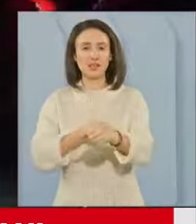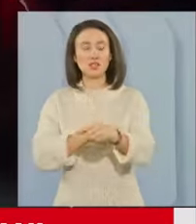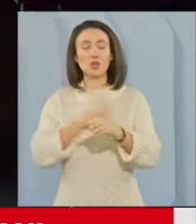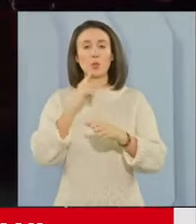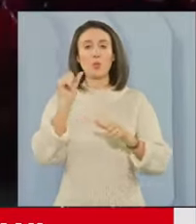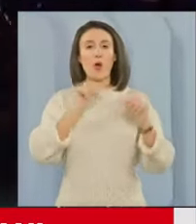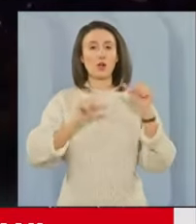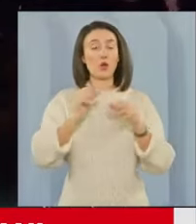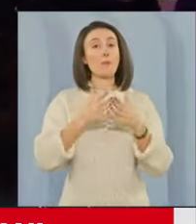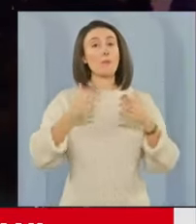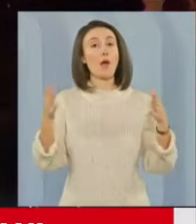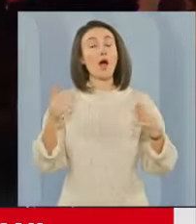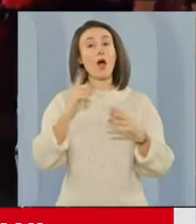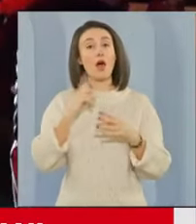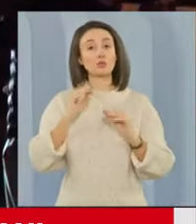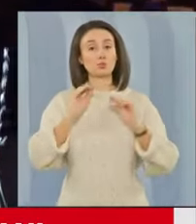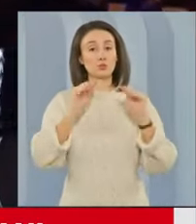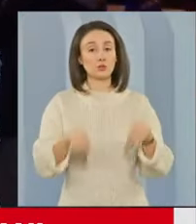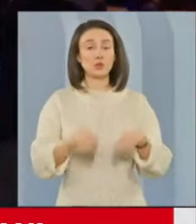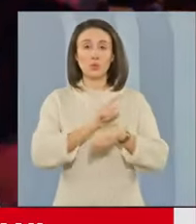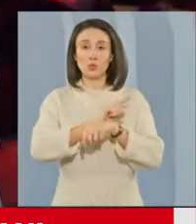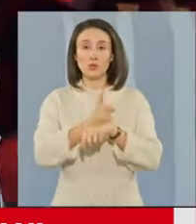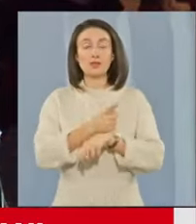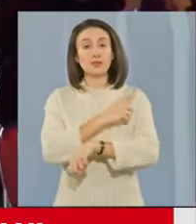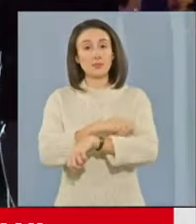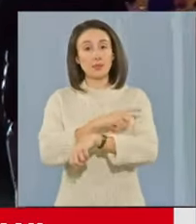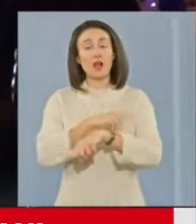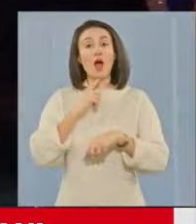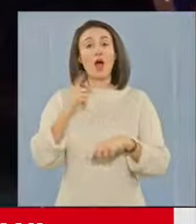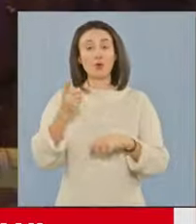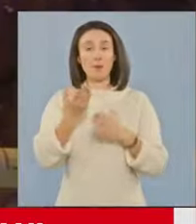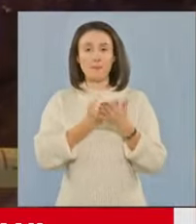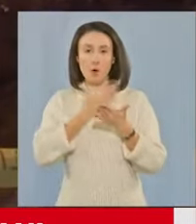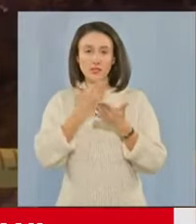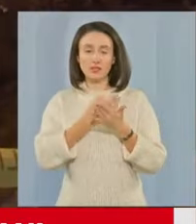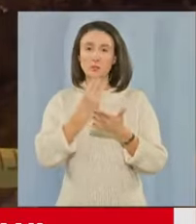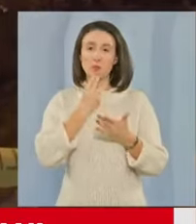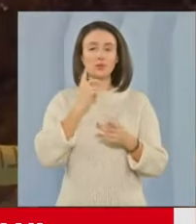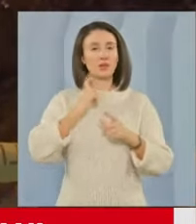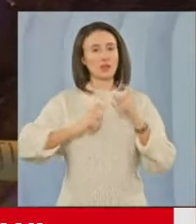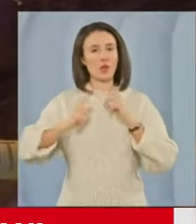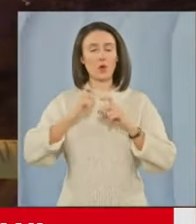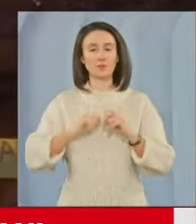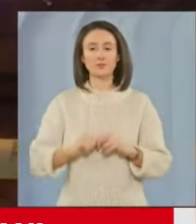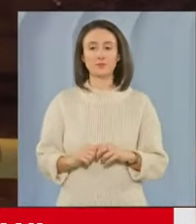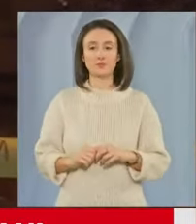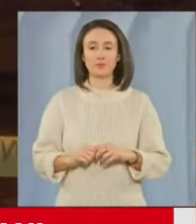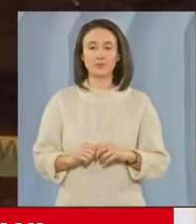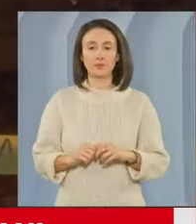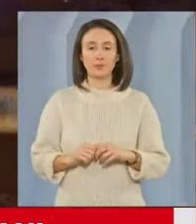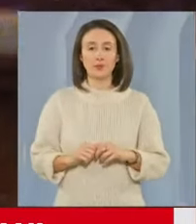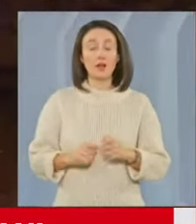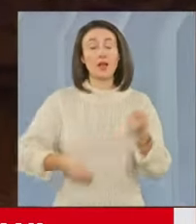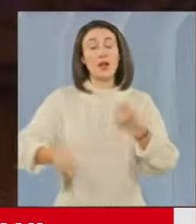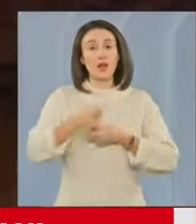o alcoolemie mare. Acesta a fost transportat de urgență la spital și acolo le-a povestit agenților chinurile la care a fost supus.